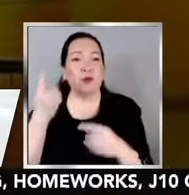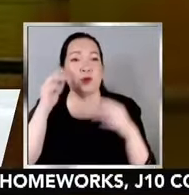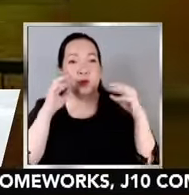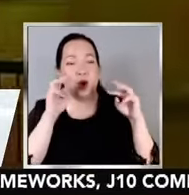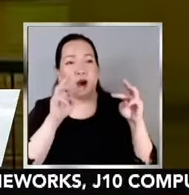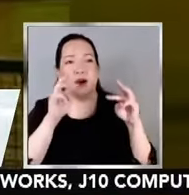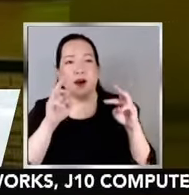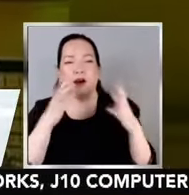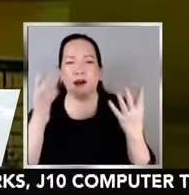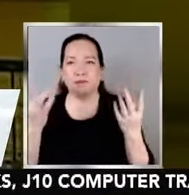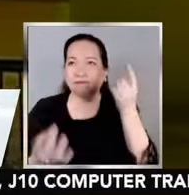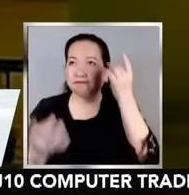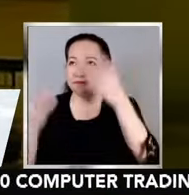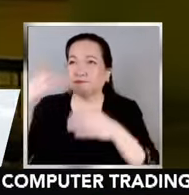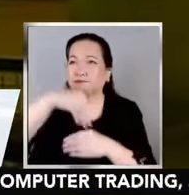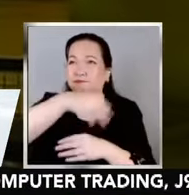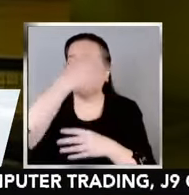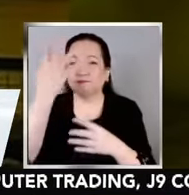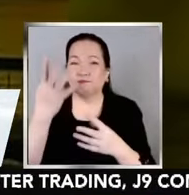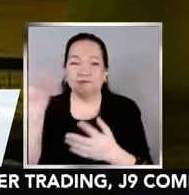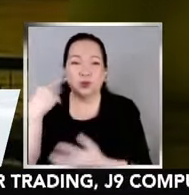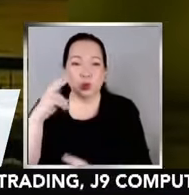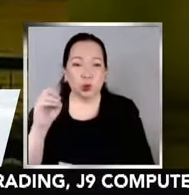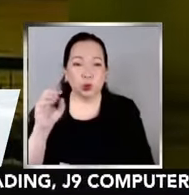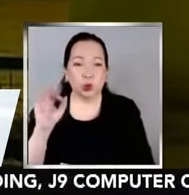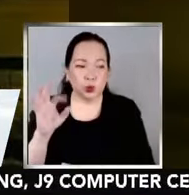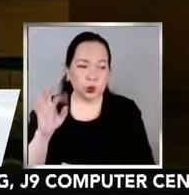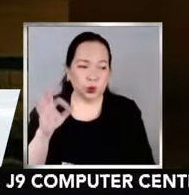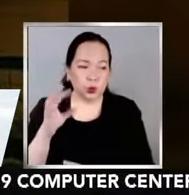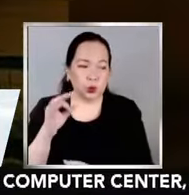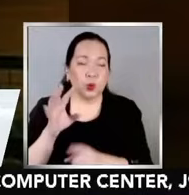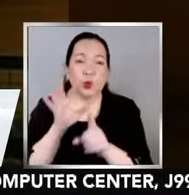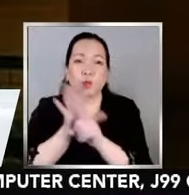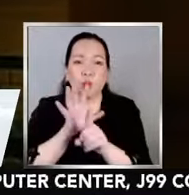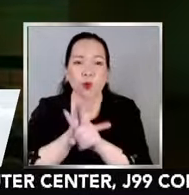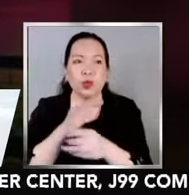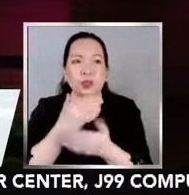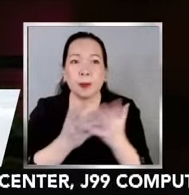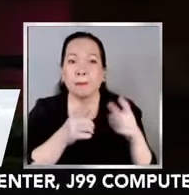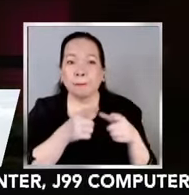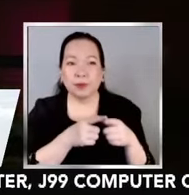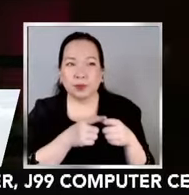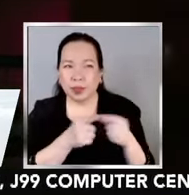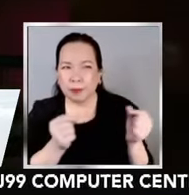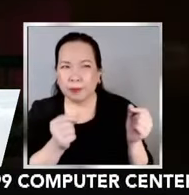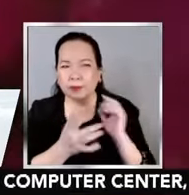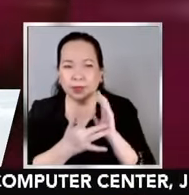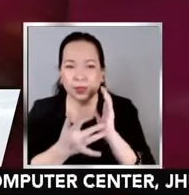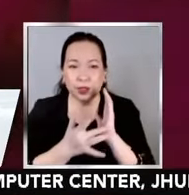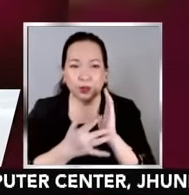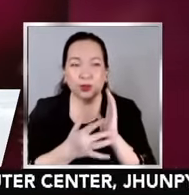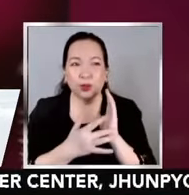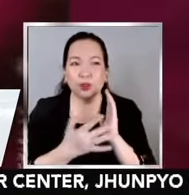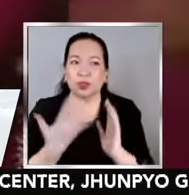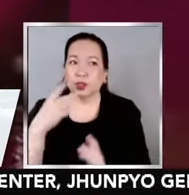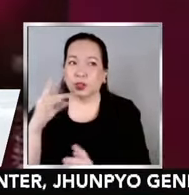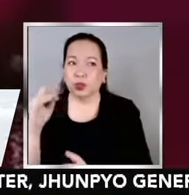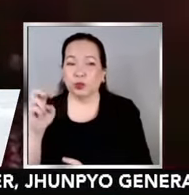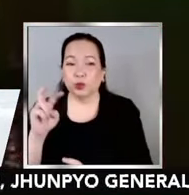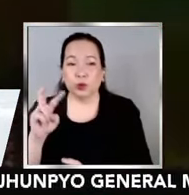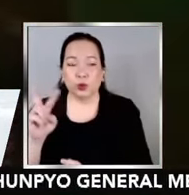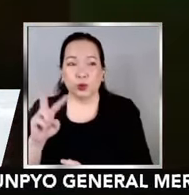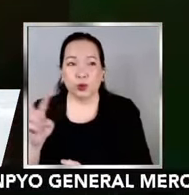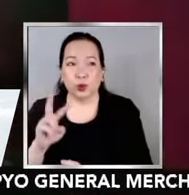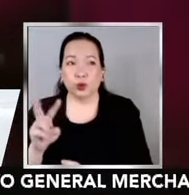taong 2019 kung saan tampok ang ilang Japanese features at nitong December 2022 kung kailan highlight naman